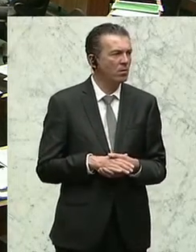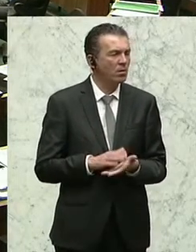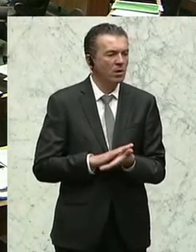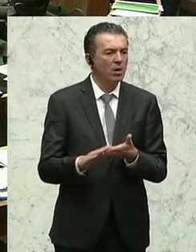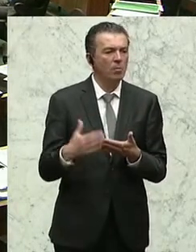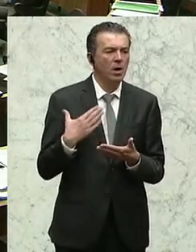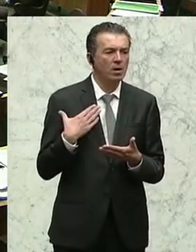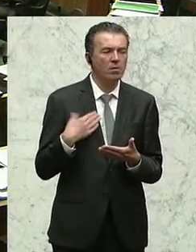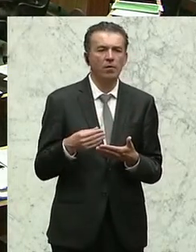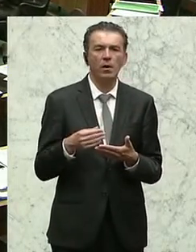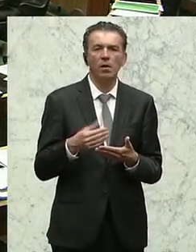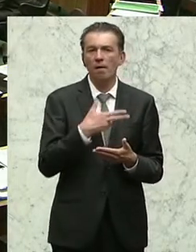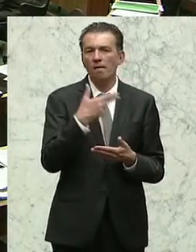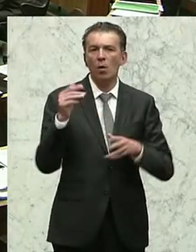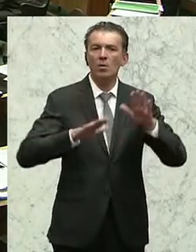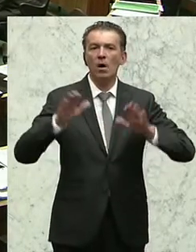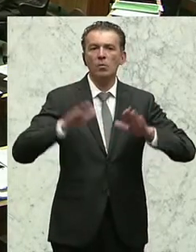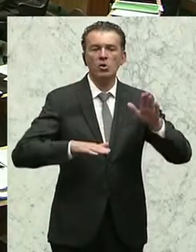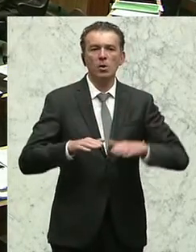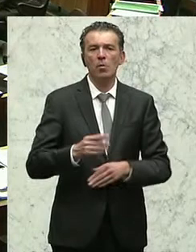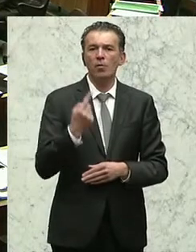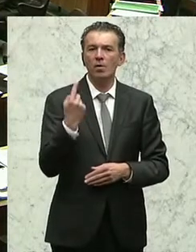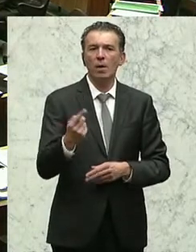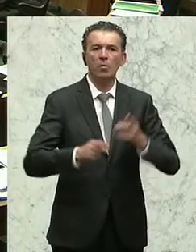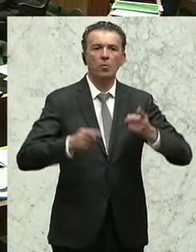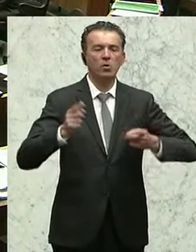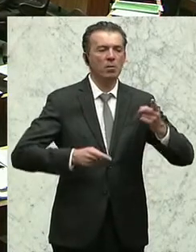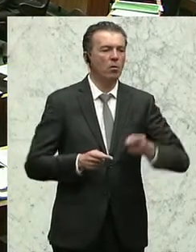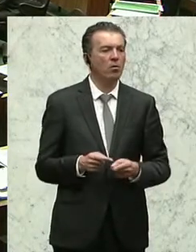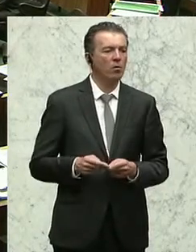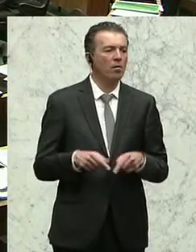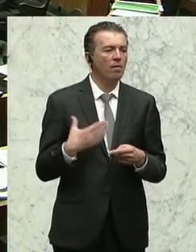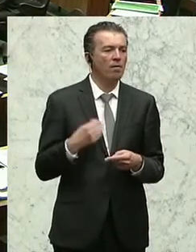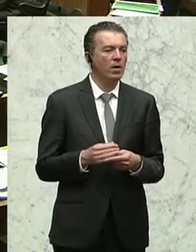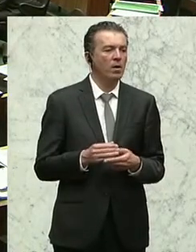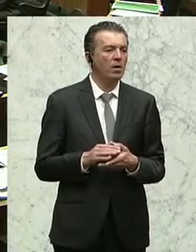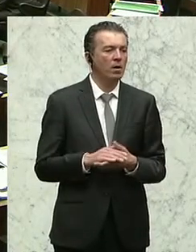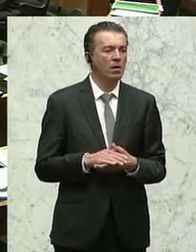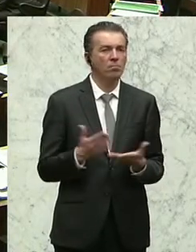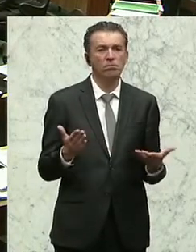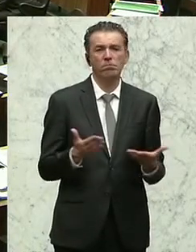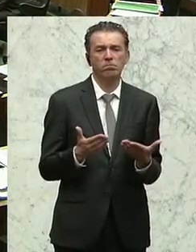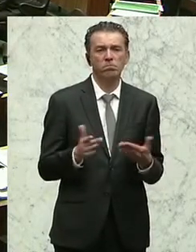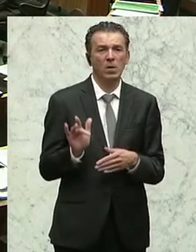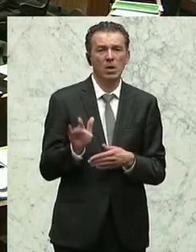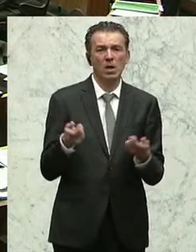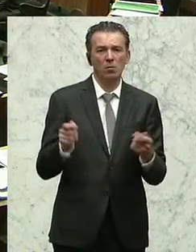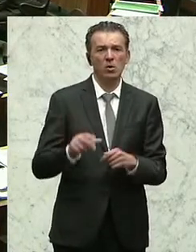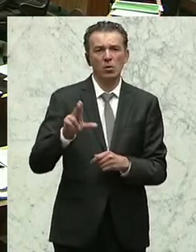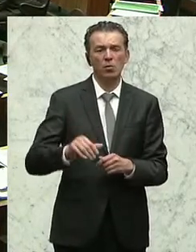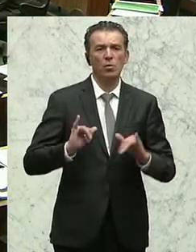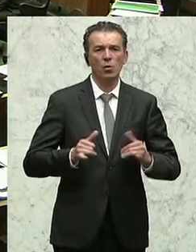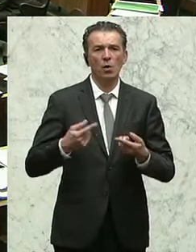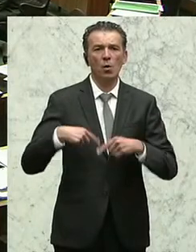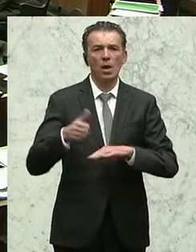mehr zu einem Referendum kommen soll, zur Selbstbestimmung. Das wiederum konterkariert den Beschluss des